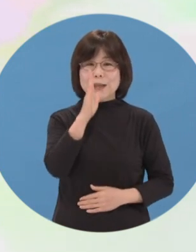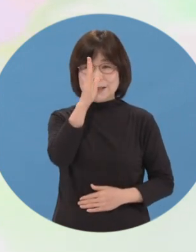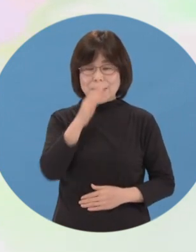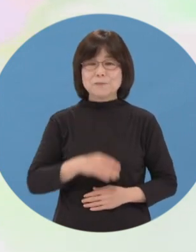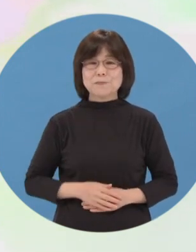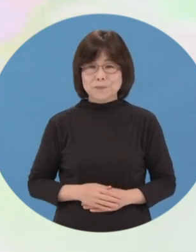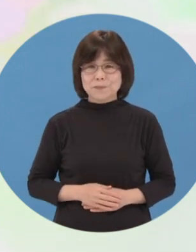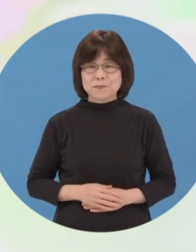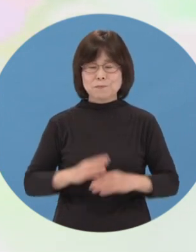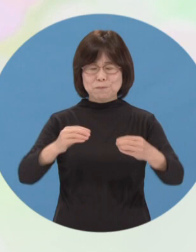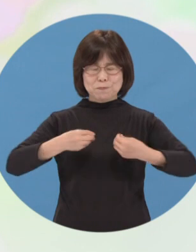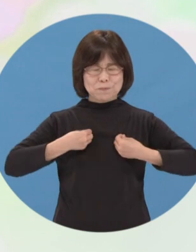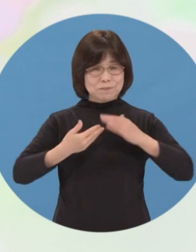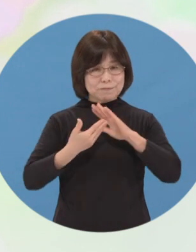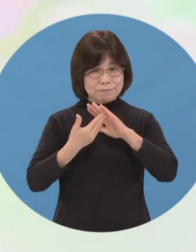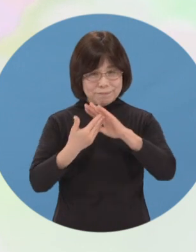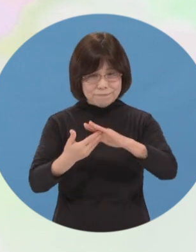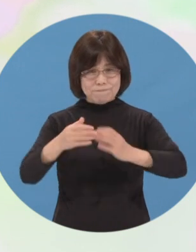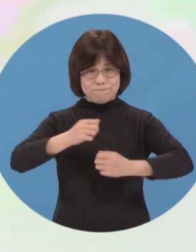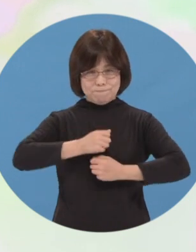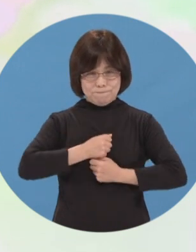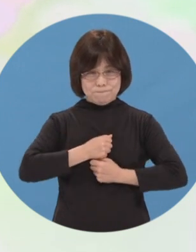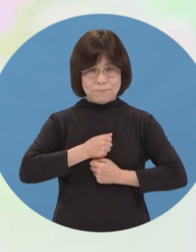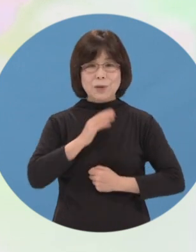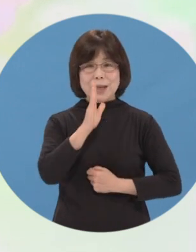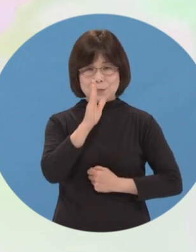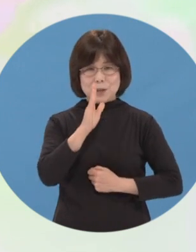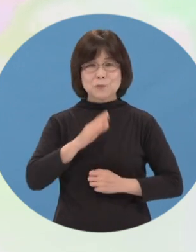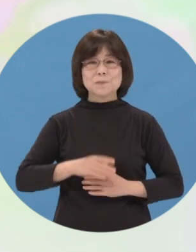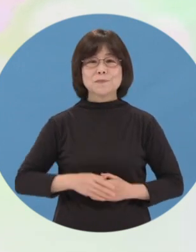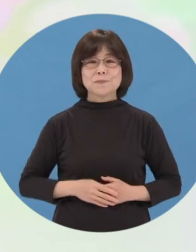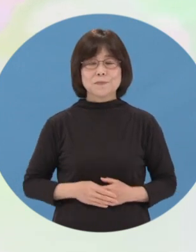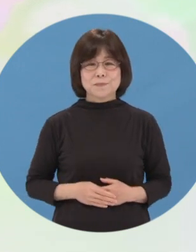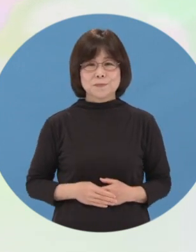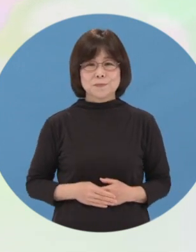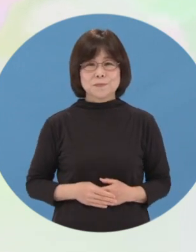引き続き感染症対策の徹底をお願いします